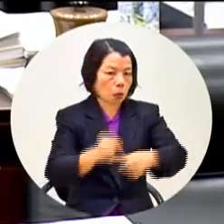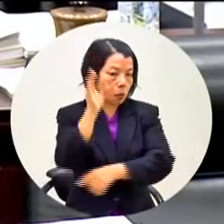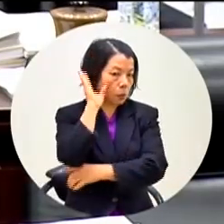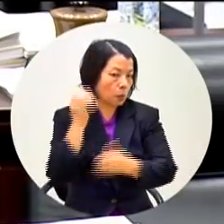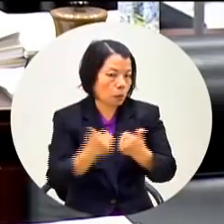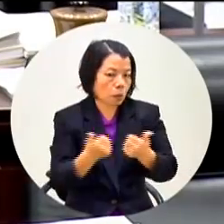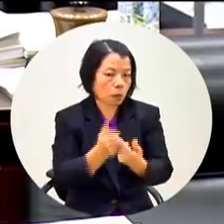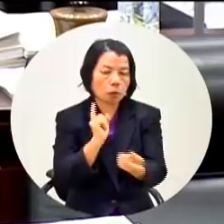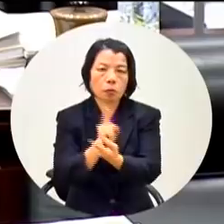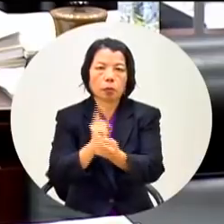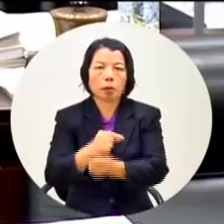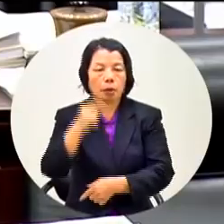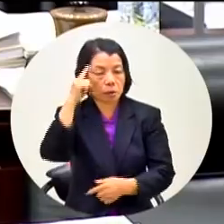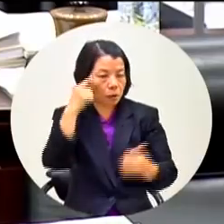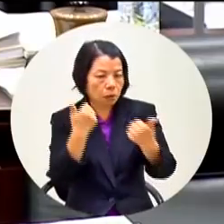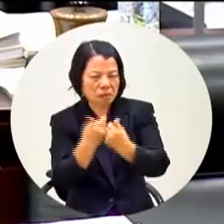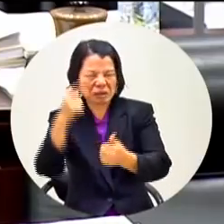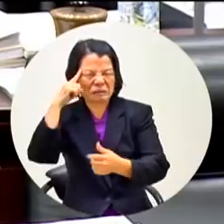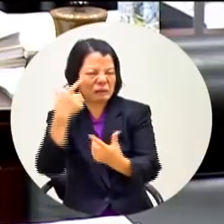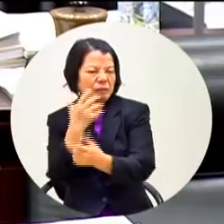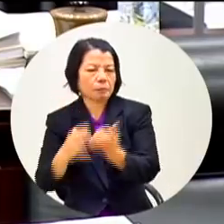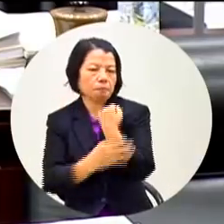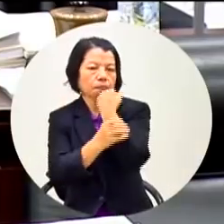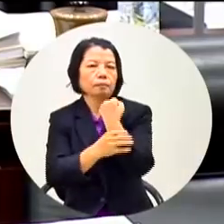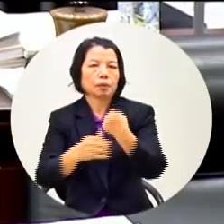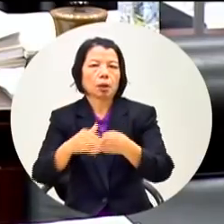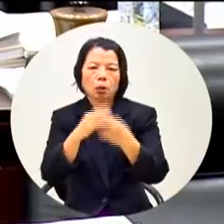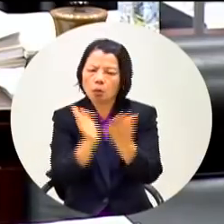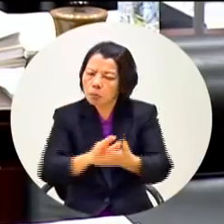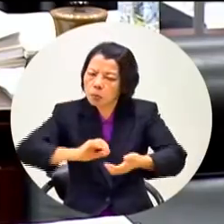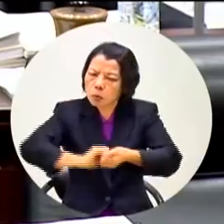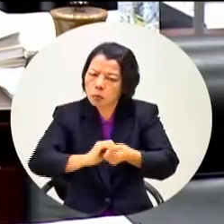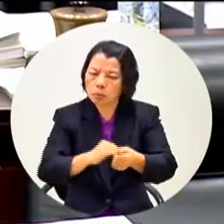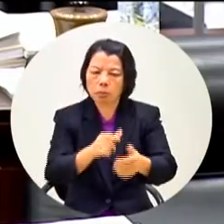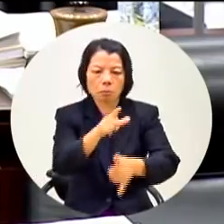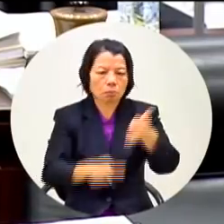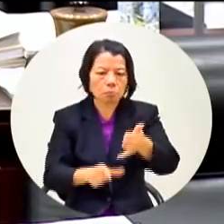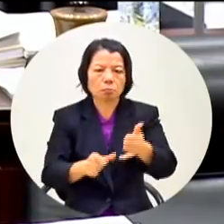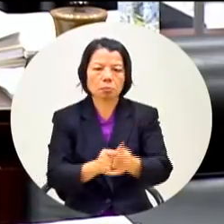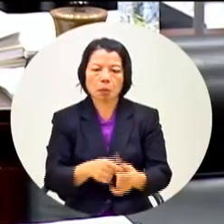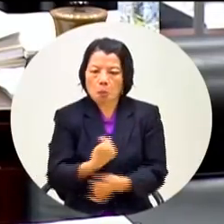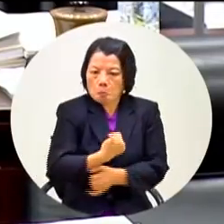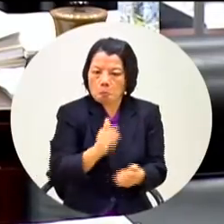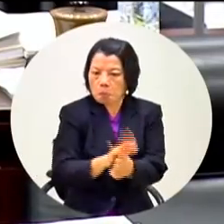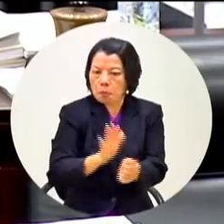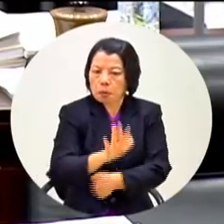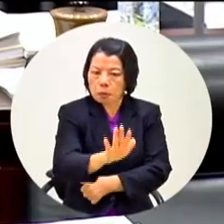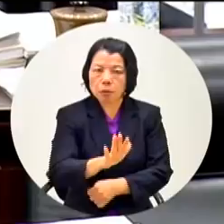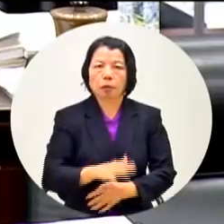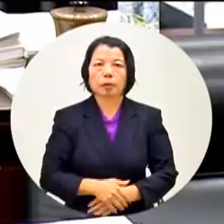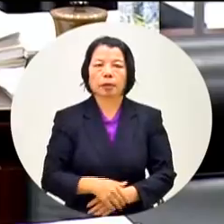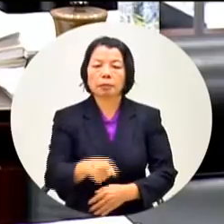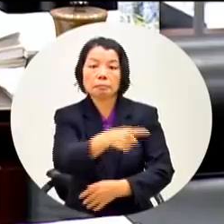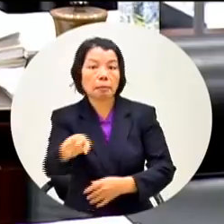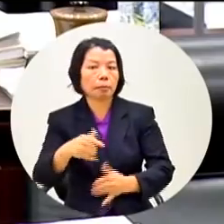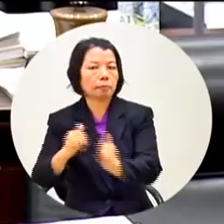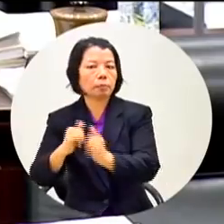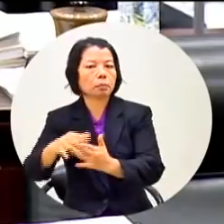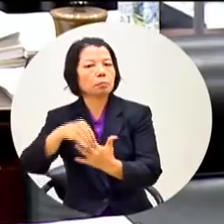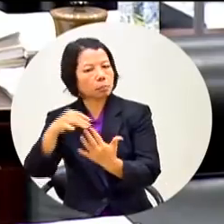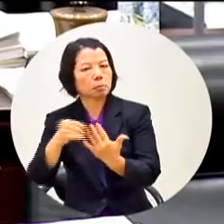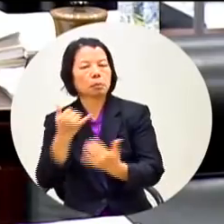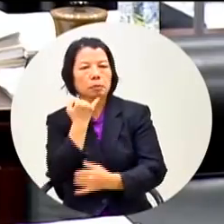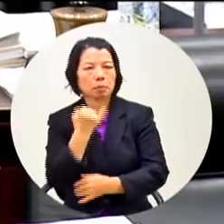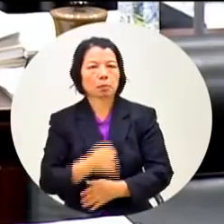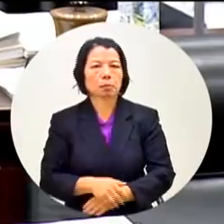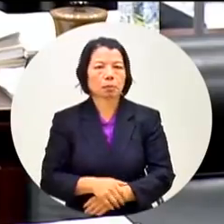边觉得，哎，有没有更好的方案的这一些市民朋友，有一些可以选择的方案。可是很遗憾，捷运局的公听会里